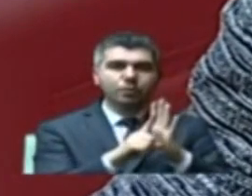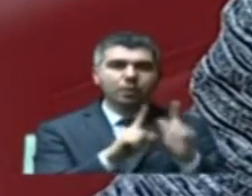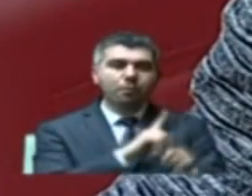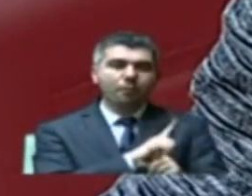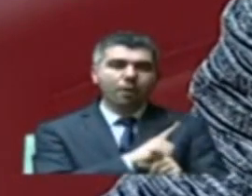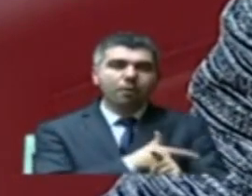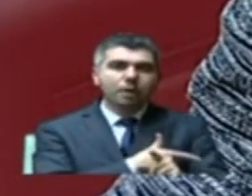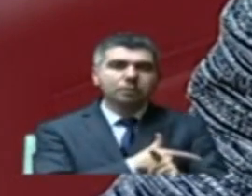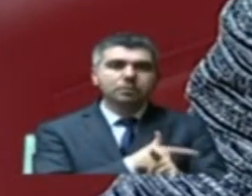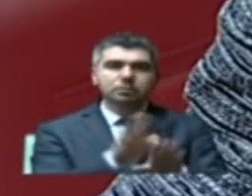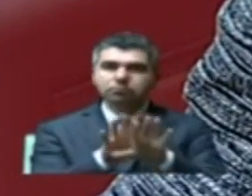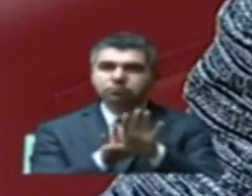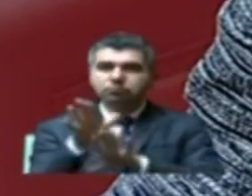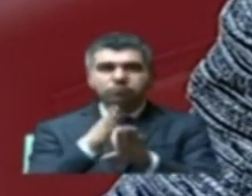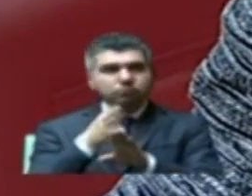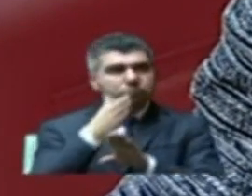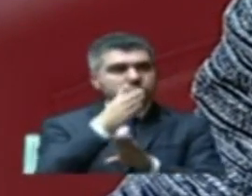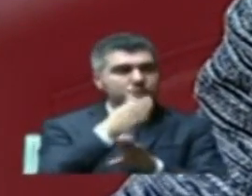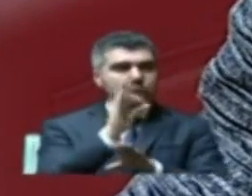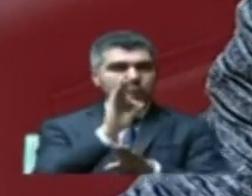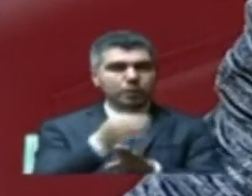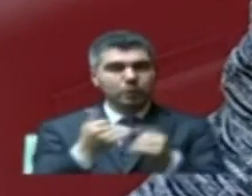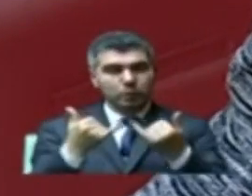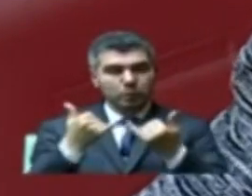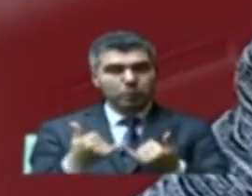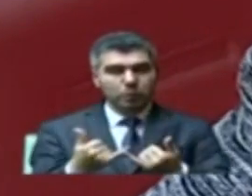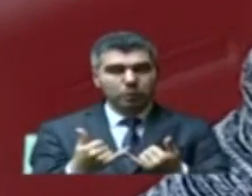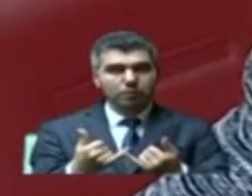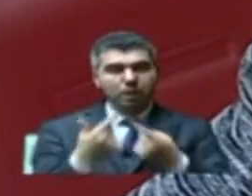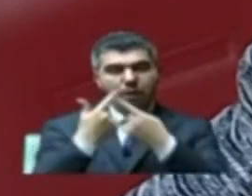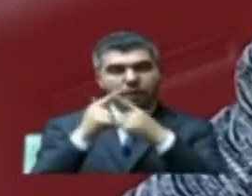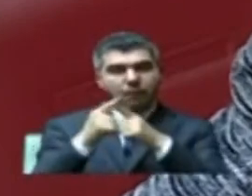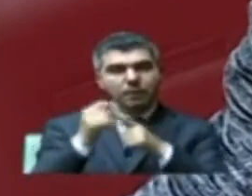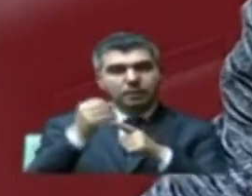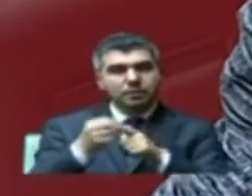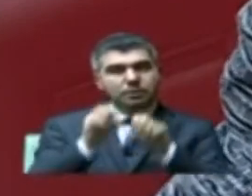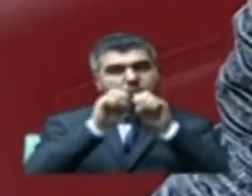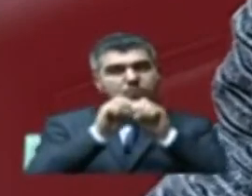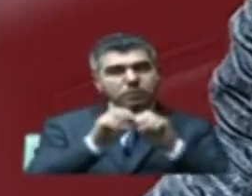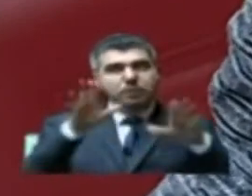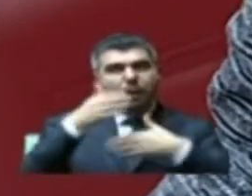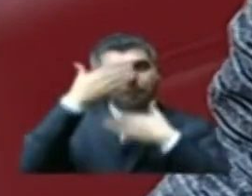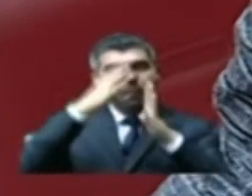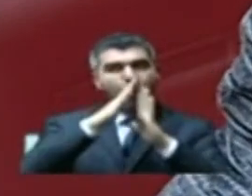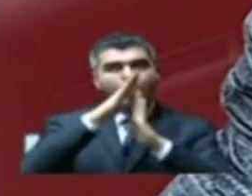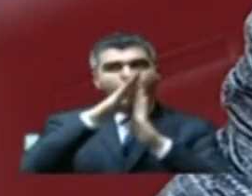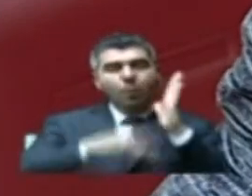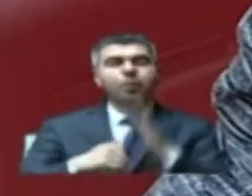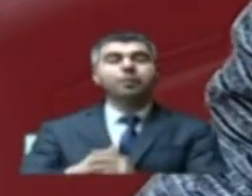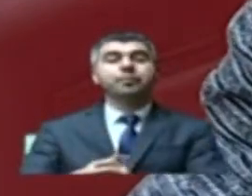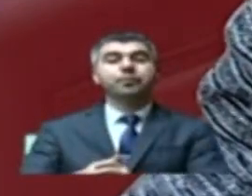البيئية اللي حقيقة اليوم احنا مساءلين على المستوى الوطني في كل ما يمكن، ولكن